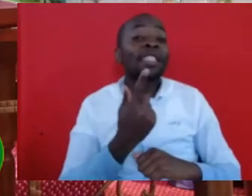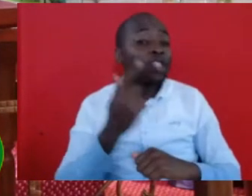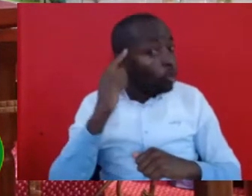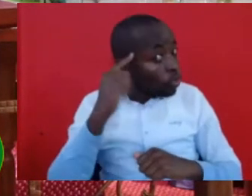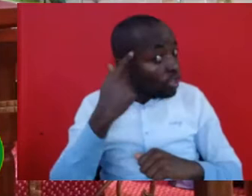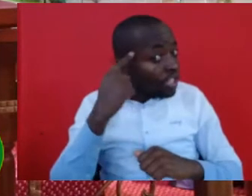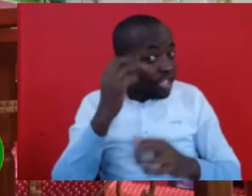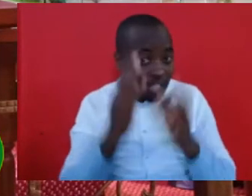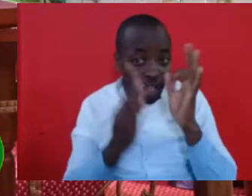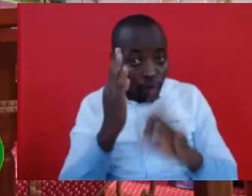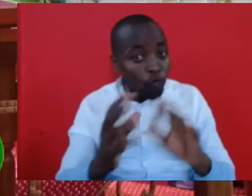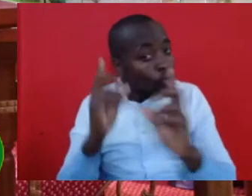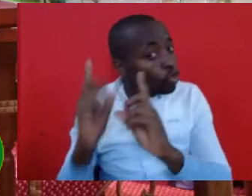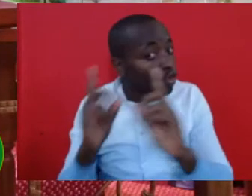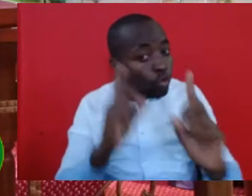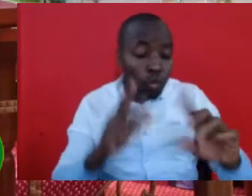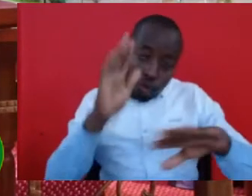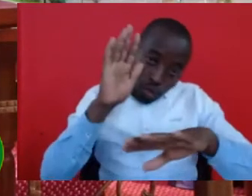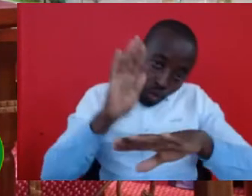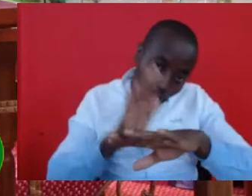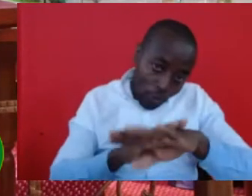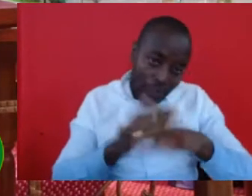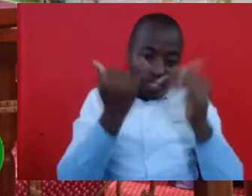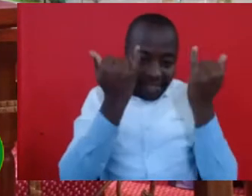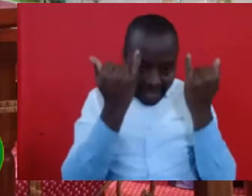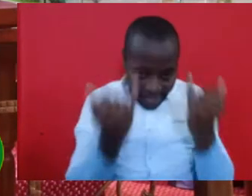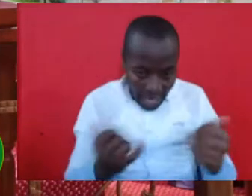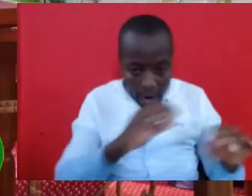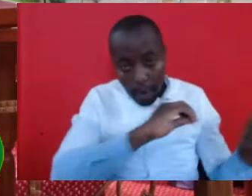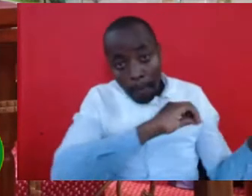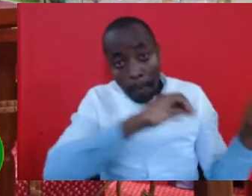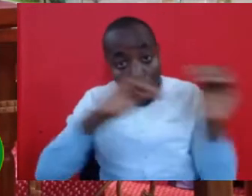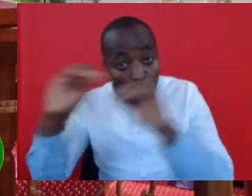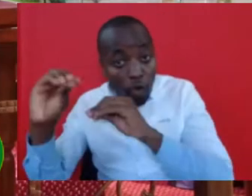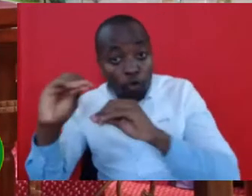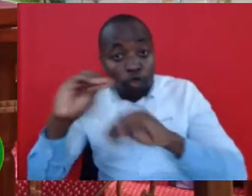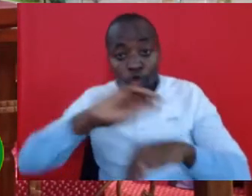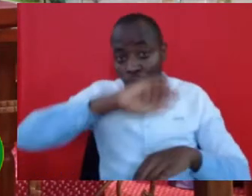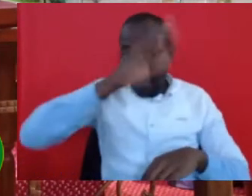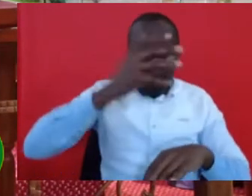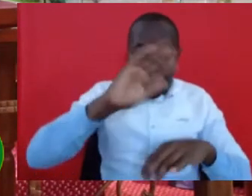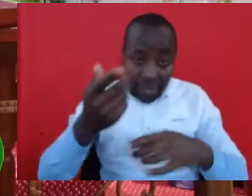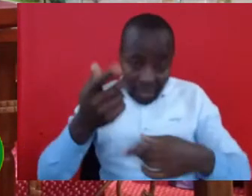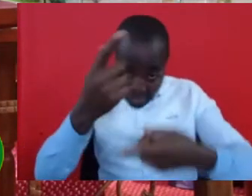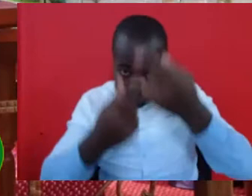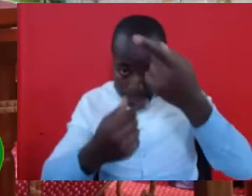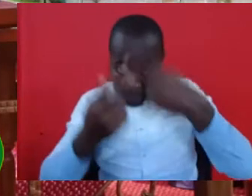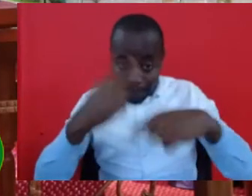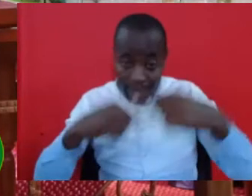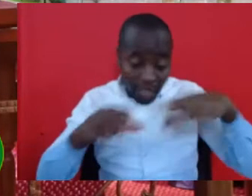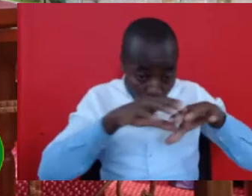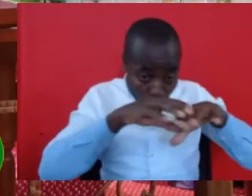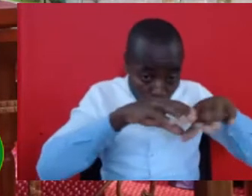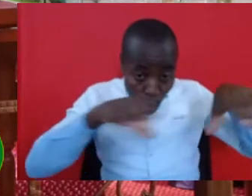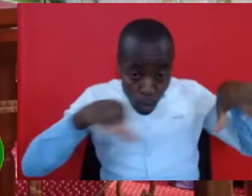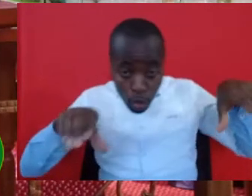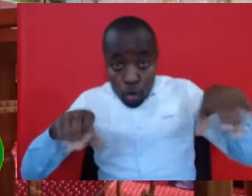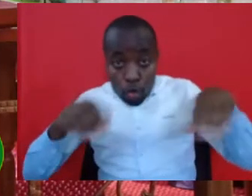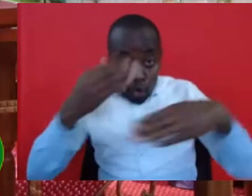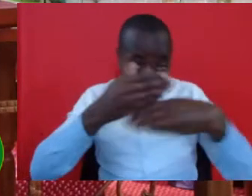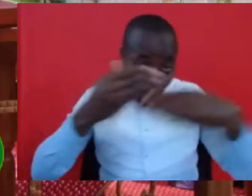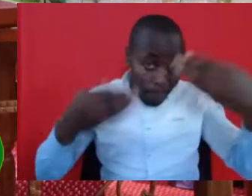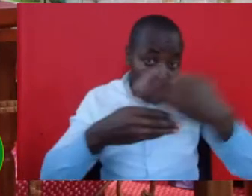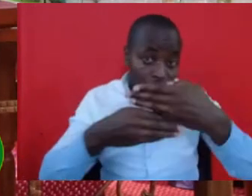sawa. Sasa basi, nendeni mlimani mkalete miti, mlijenge upya